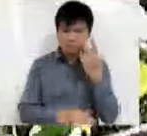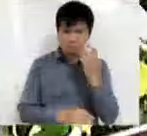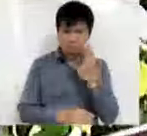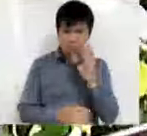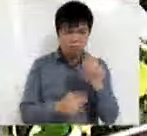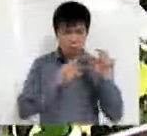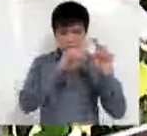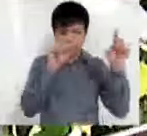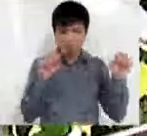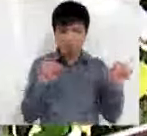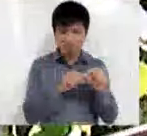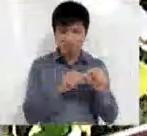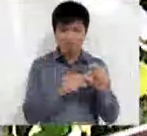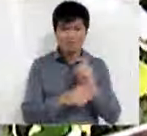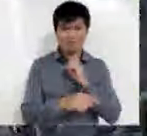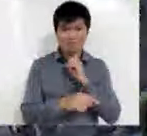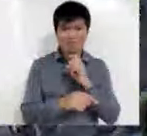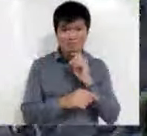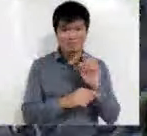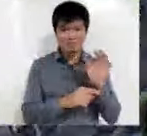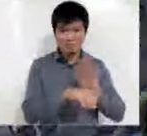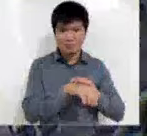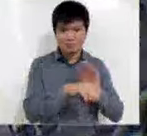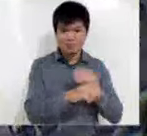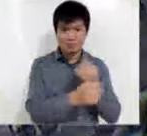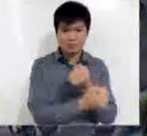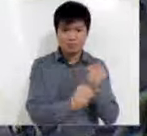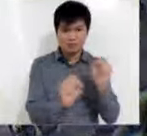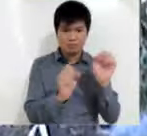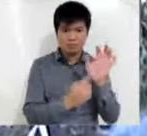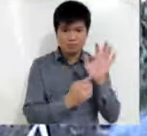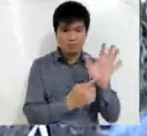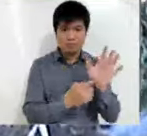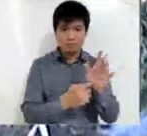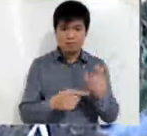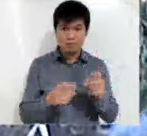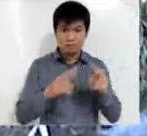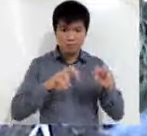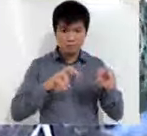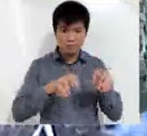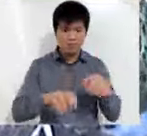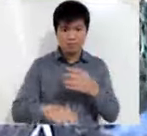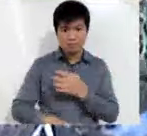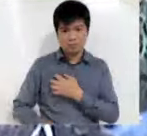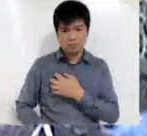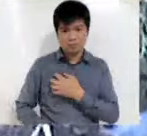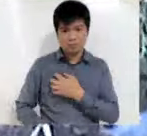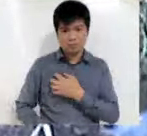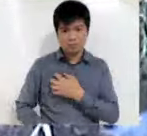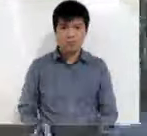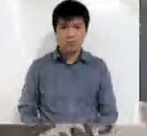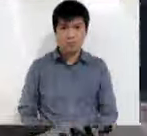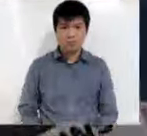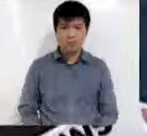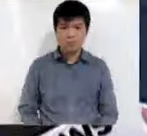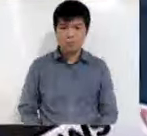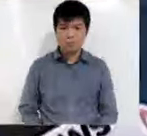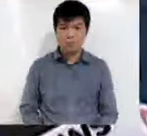Bakal. Patuloy rin ang imbestigasyon ng Hamtik Police sa disgrasya. Yung dashcam, yung SD card ng dashcam